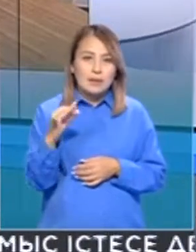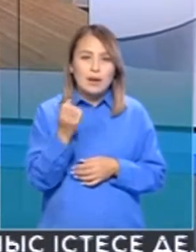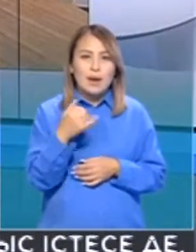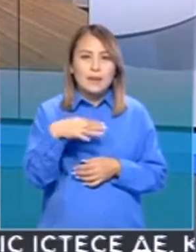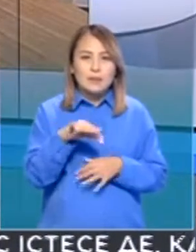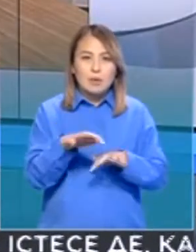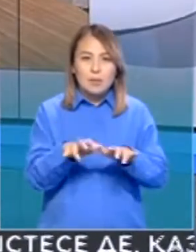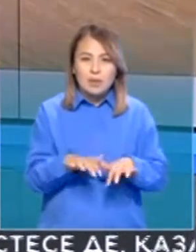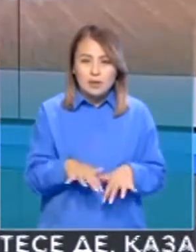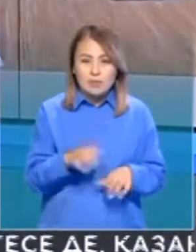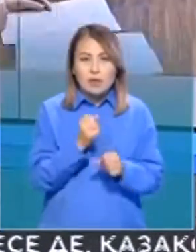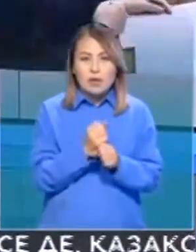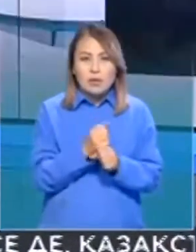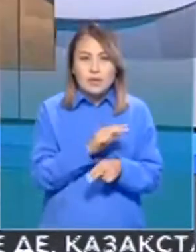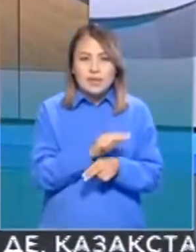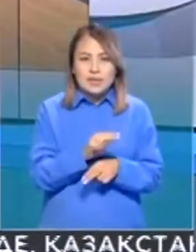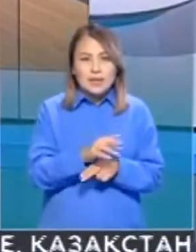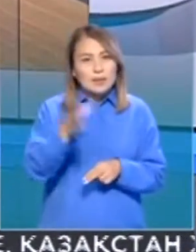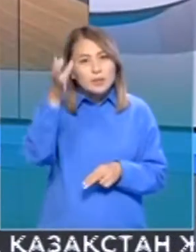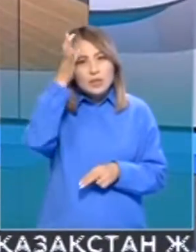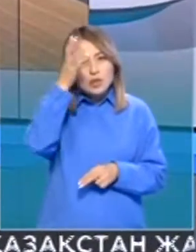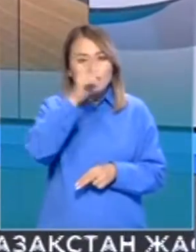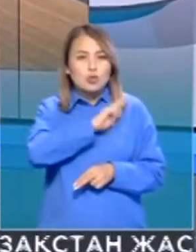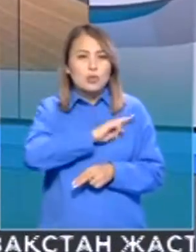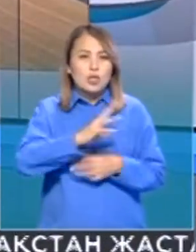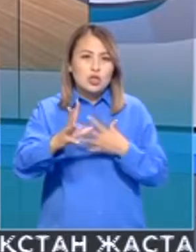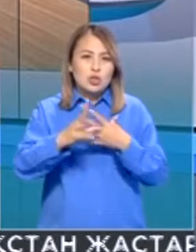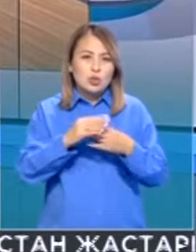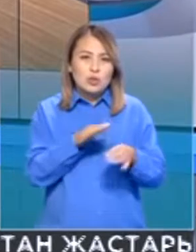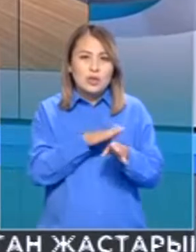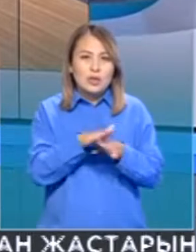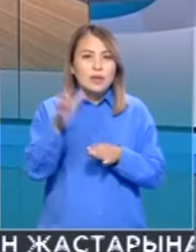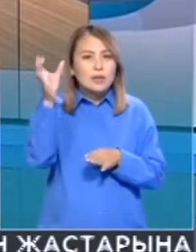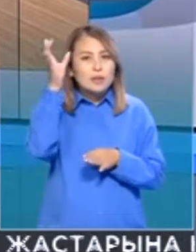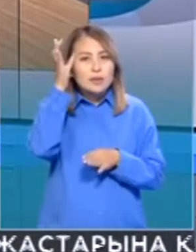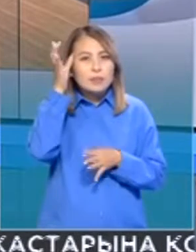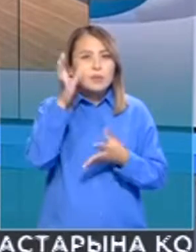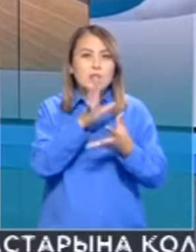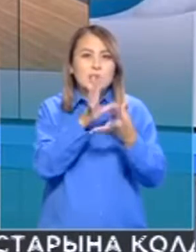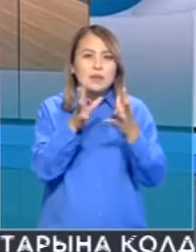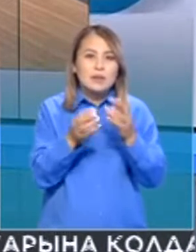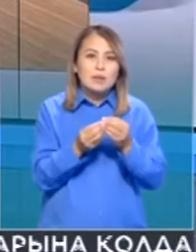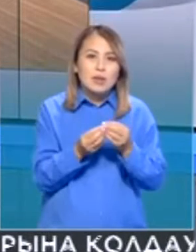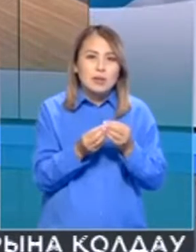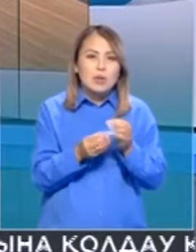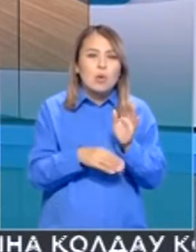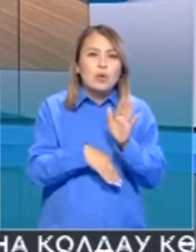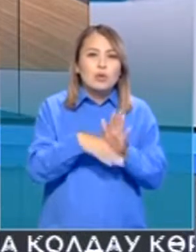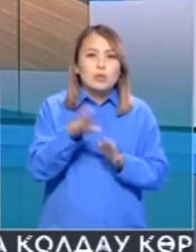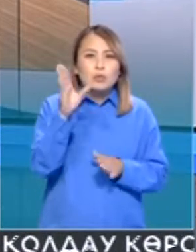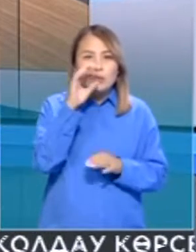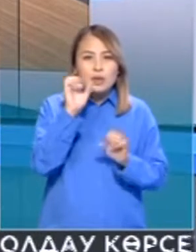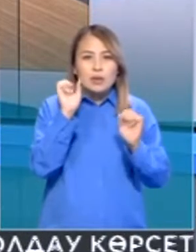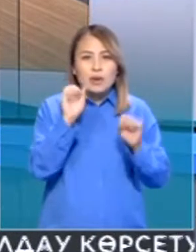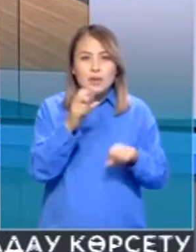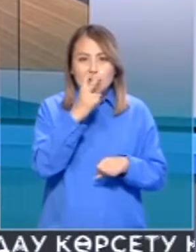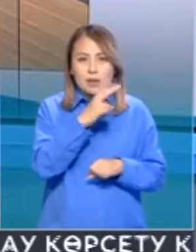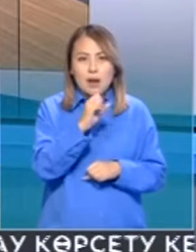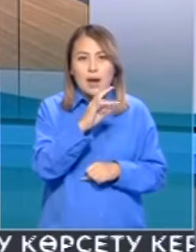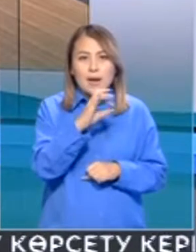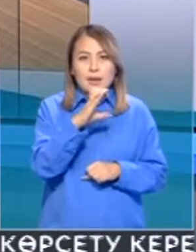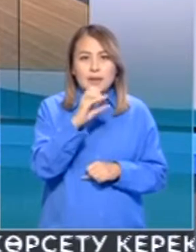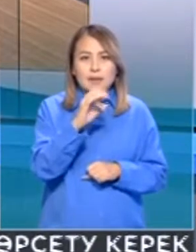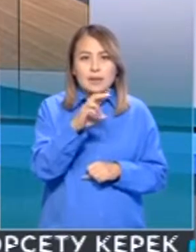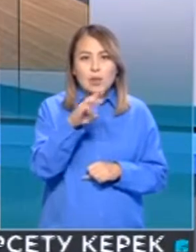Ри IT-мамандарды даярлау, бірлескен ғылыми зерттеу жұмыстарын жүргізу және ғылым саласында ынтымақтастық орнату мүмкіндіктерін